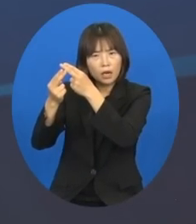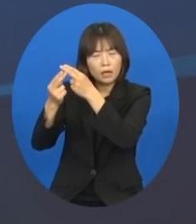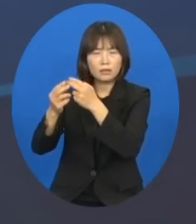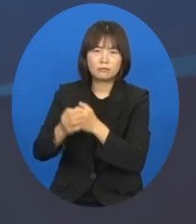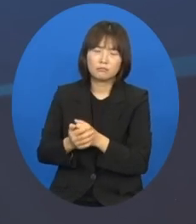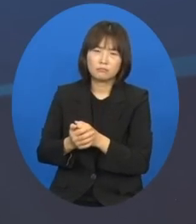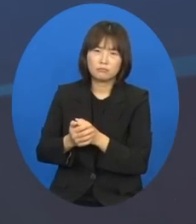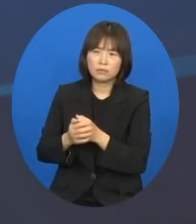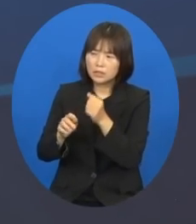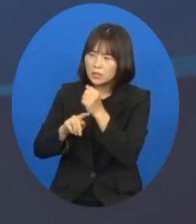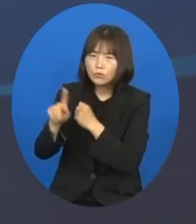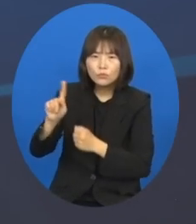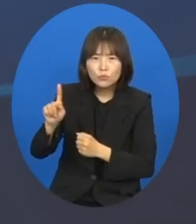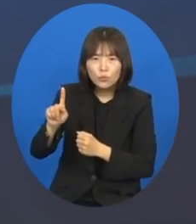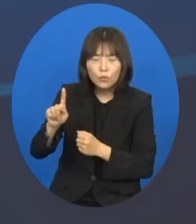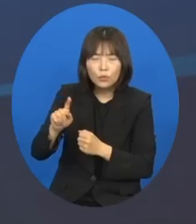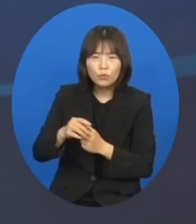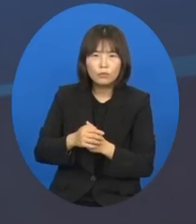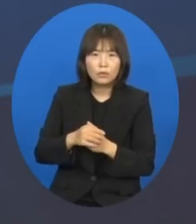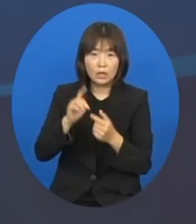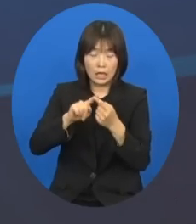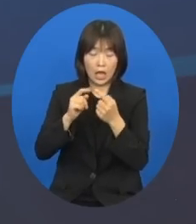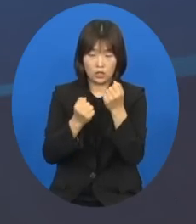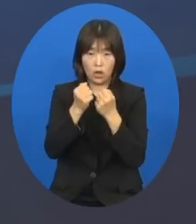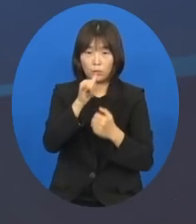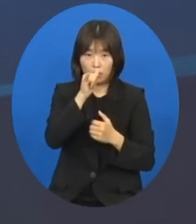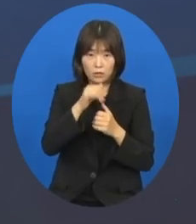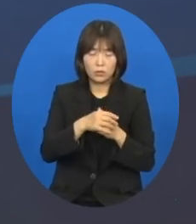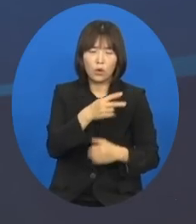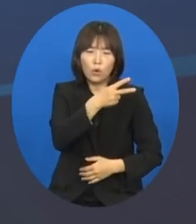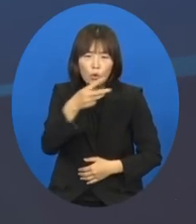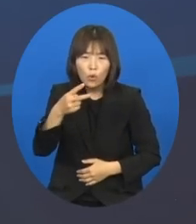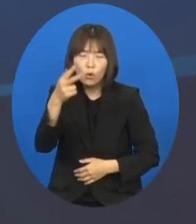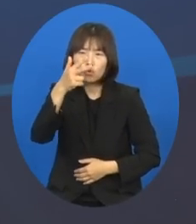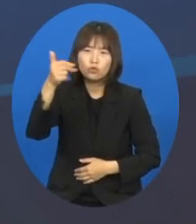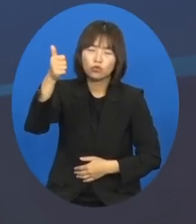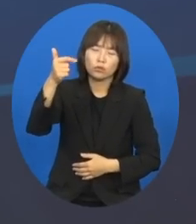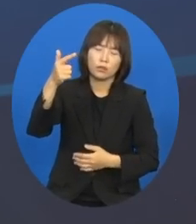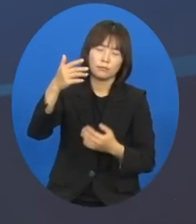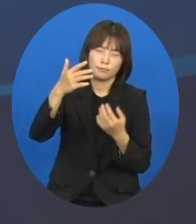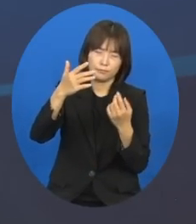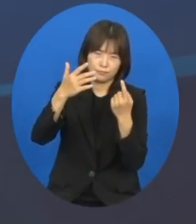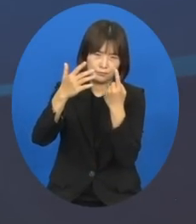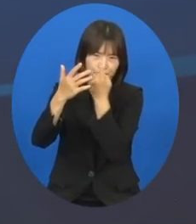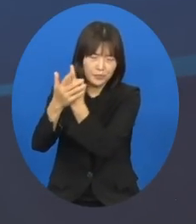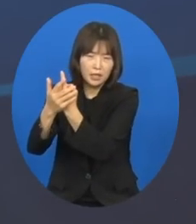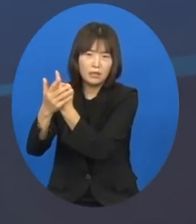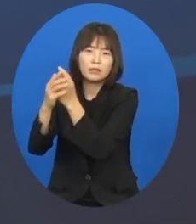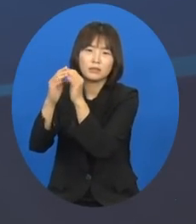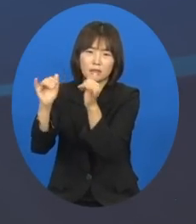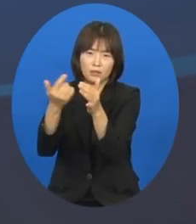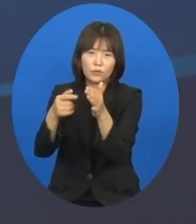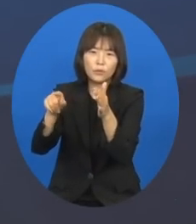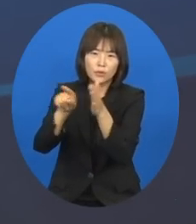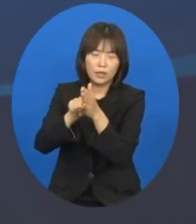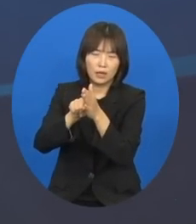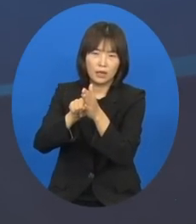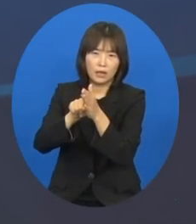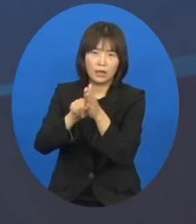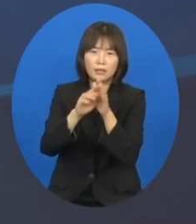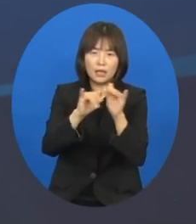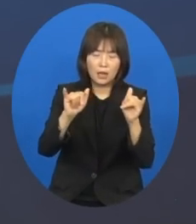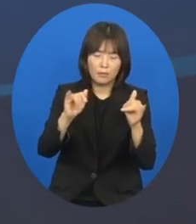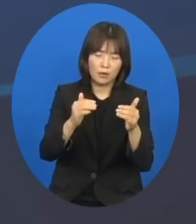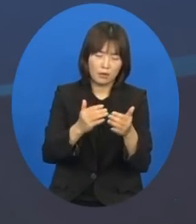뭐지라고 보니까 그 설명도 나와요 곧 주께 피하는 자를 위하여 인생 앞에 베풀어 주신